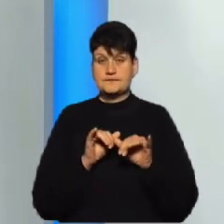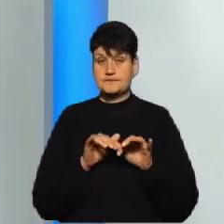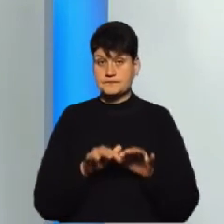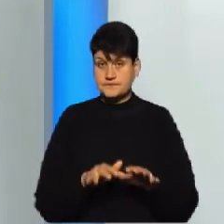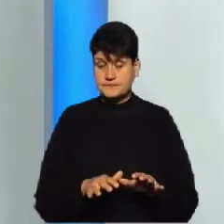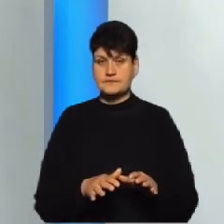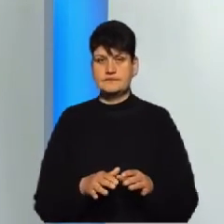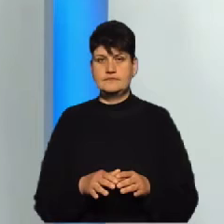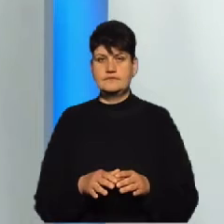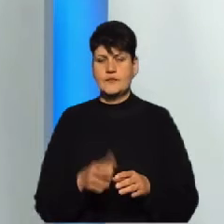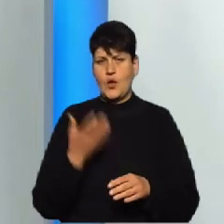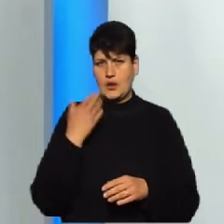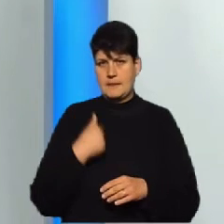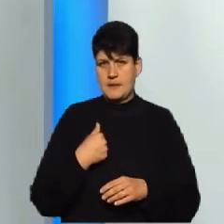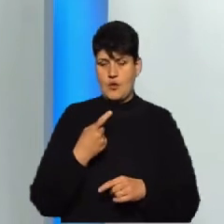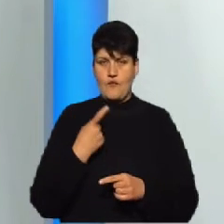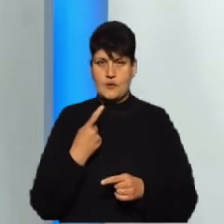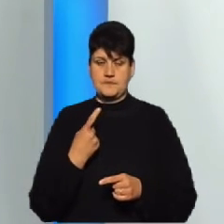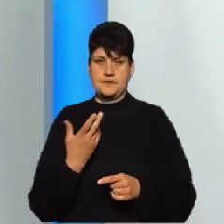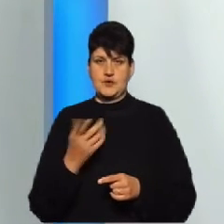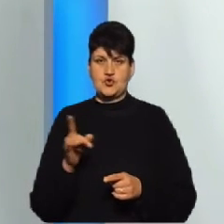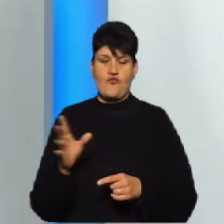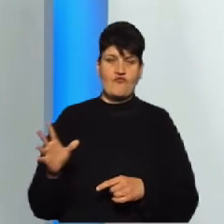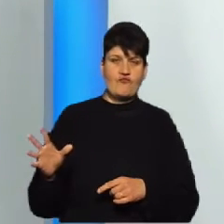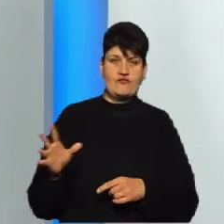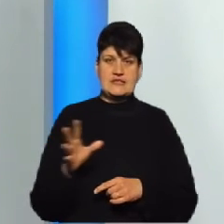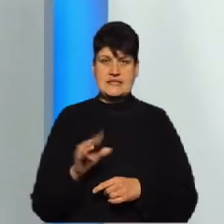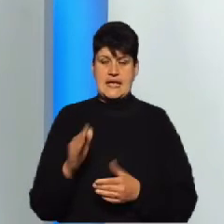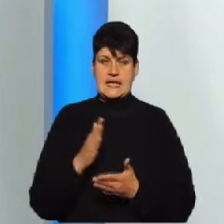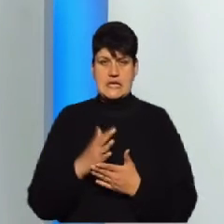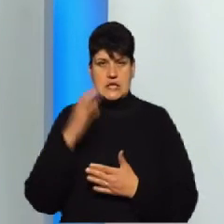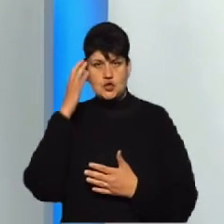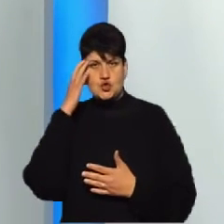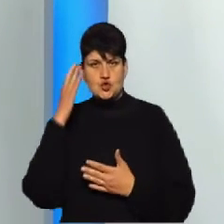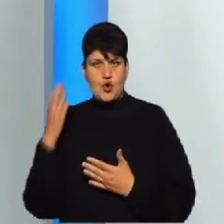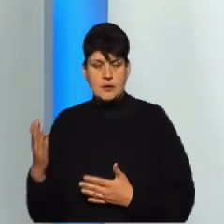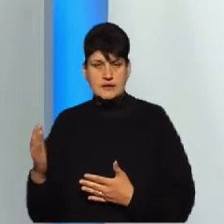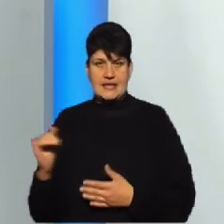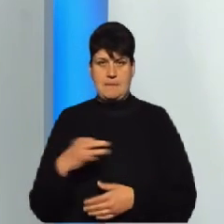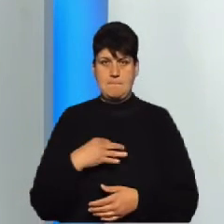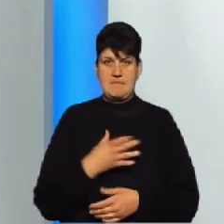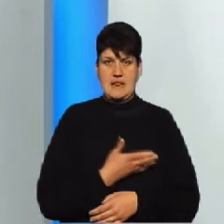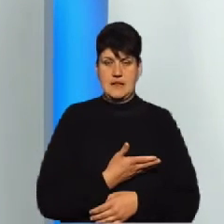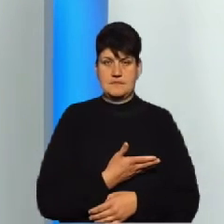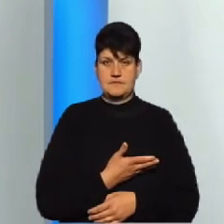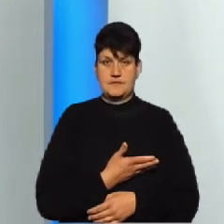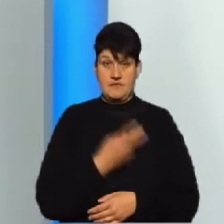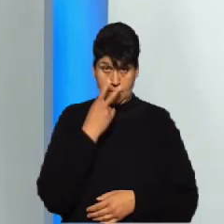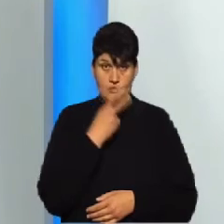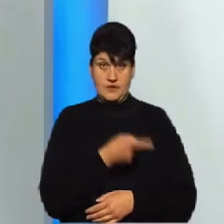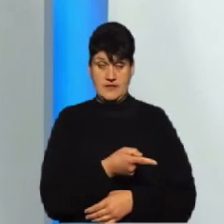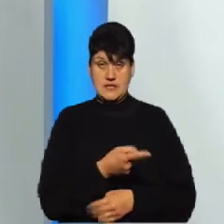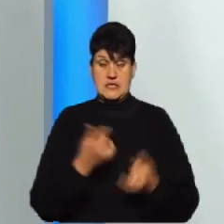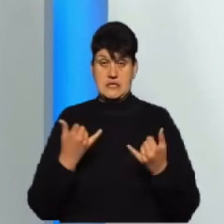кажемо, маркуємо, що все є чорне і біле. Тобто, ви подивіться, як зараз, наприклад,